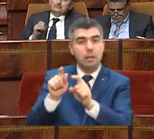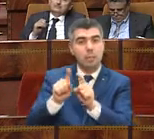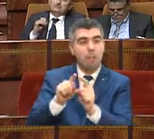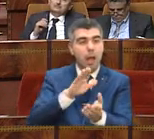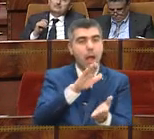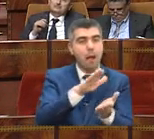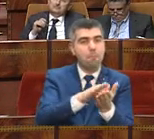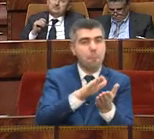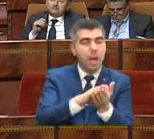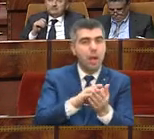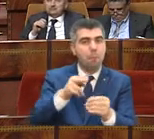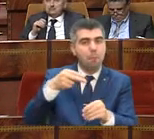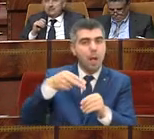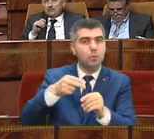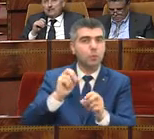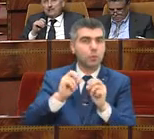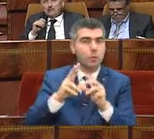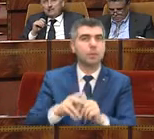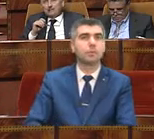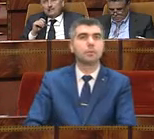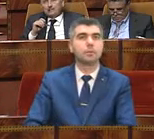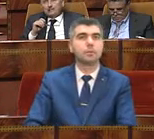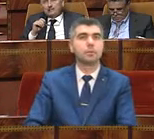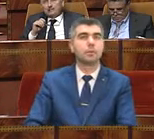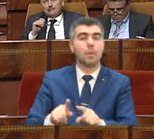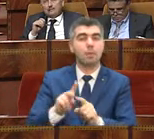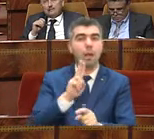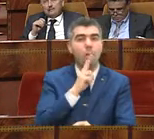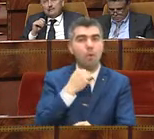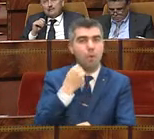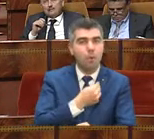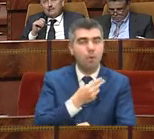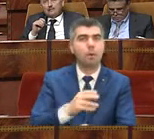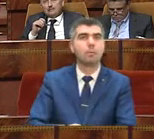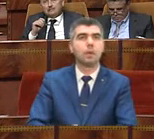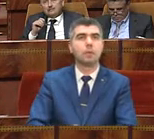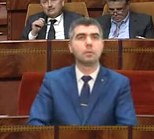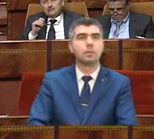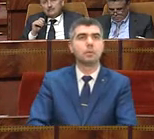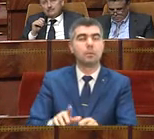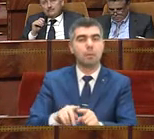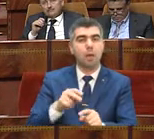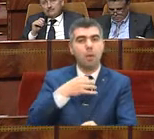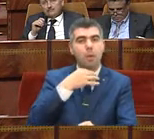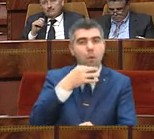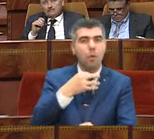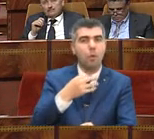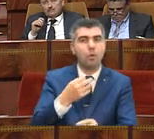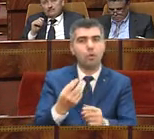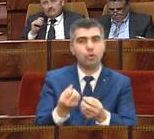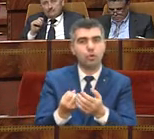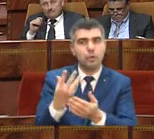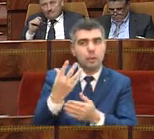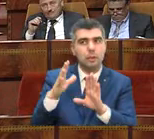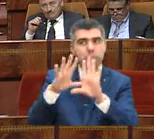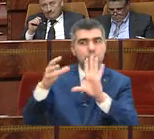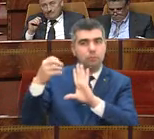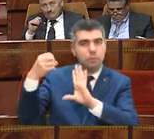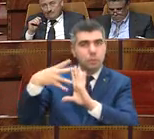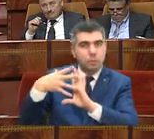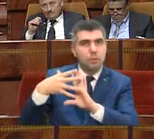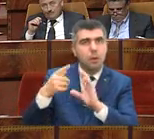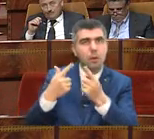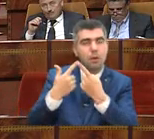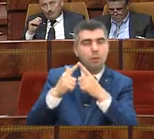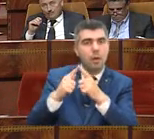ديالها. سيد الوزير، هاد الحكومة اللي كتقول الطاقة المتجددة، الفاعلين اللي عندهم